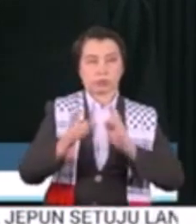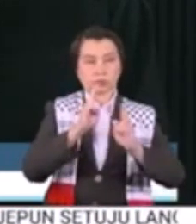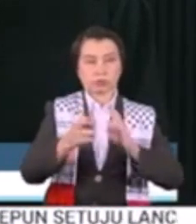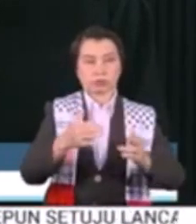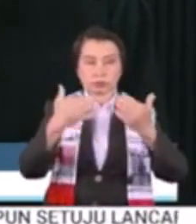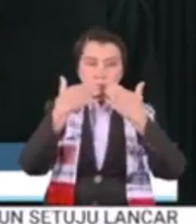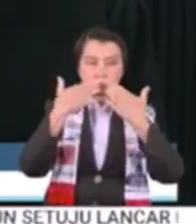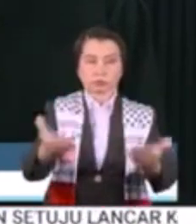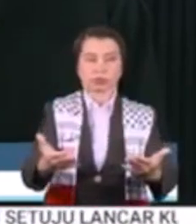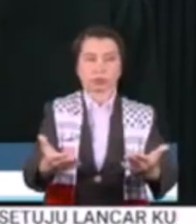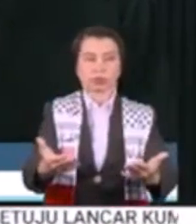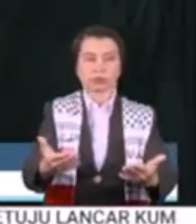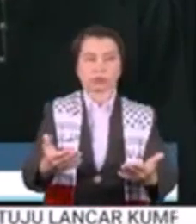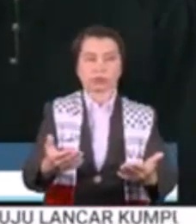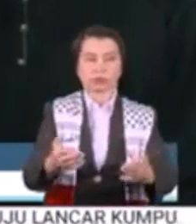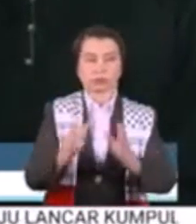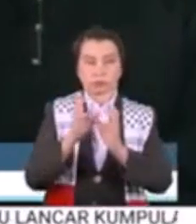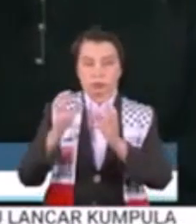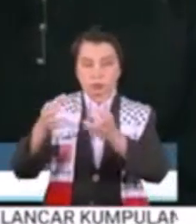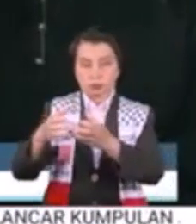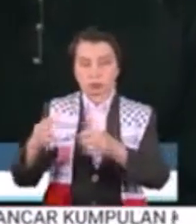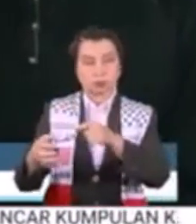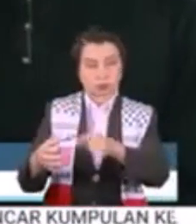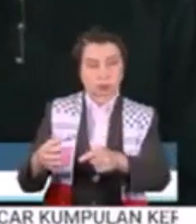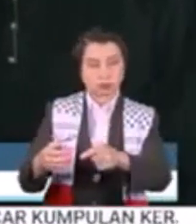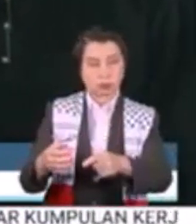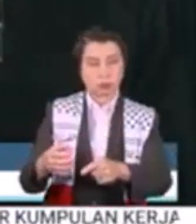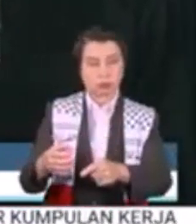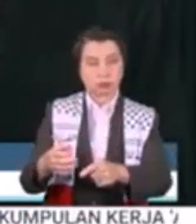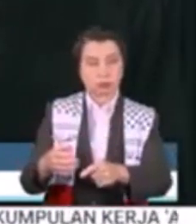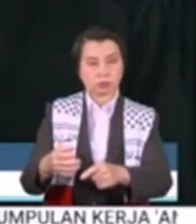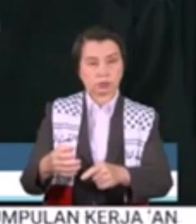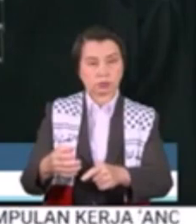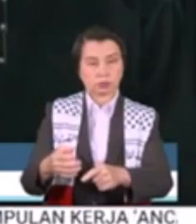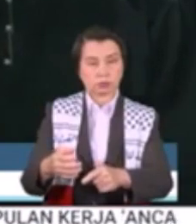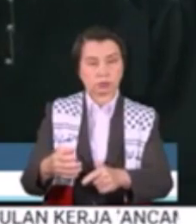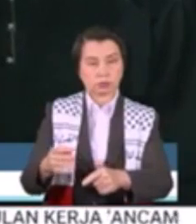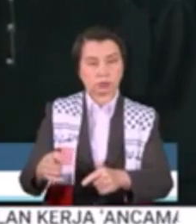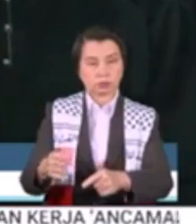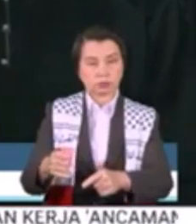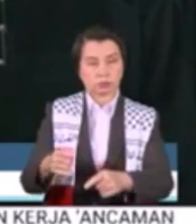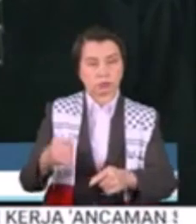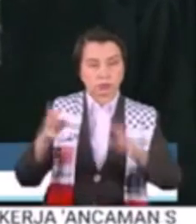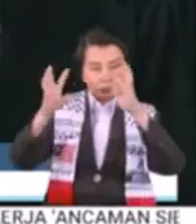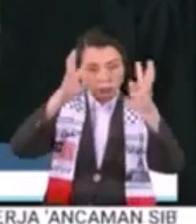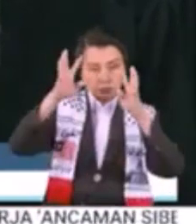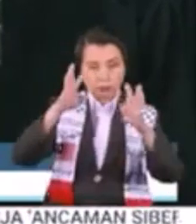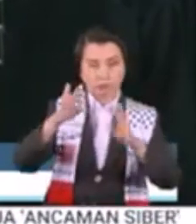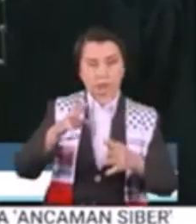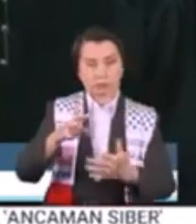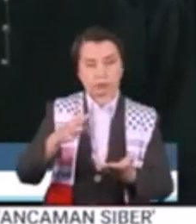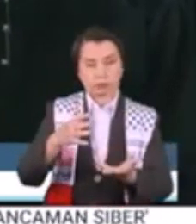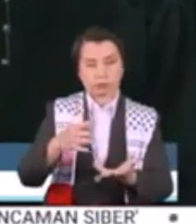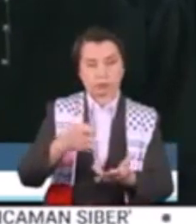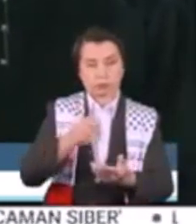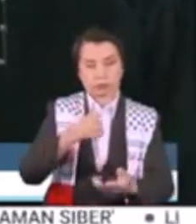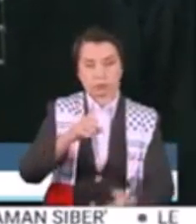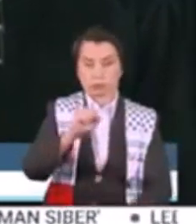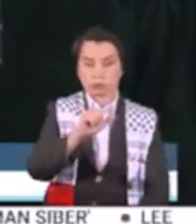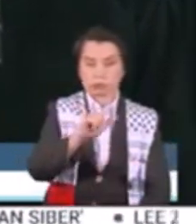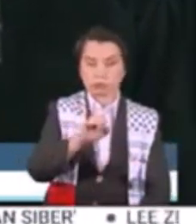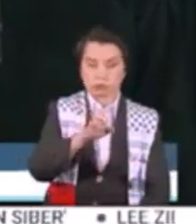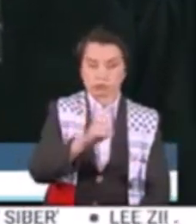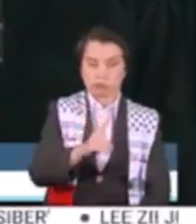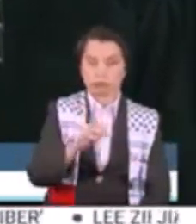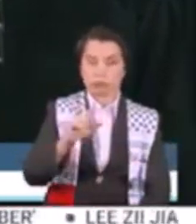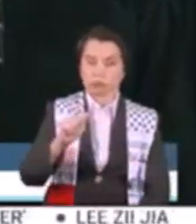kasihlah kepada grup ini yang mementaskan ini, yang karyanya daripada Saudara Azhar